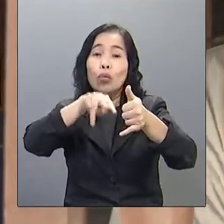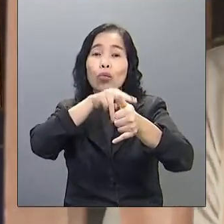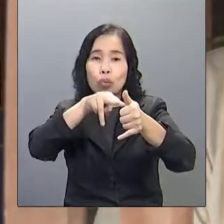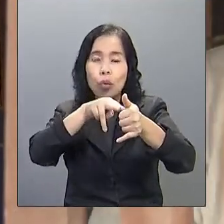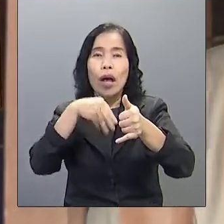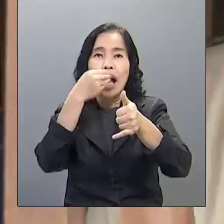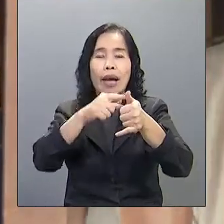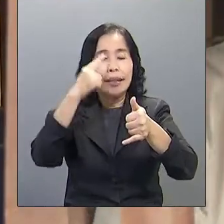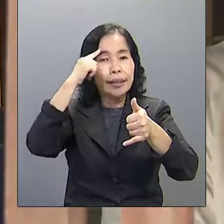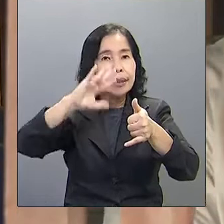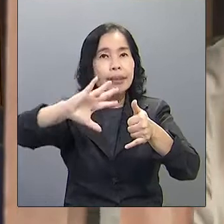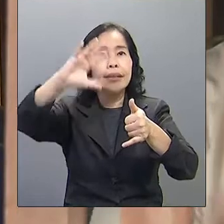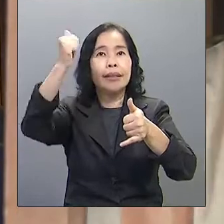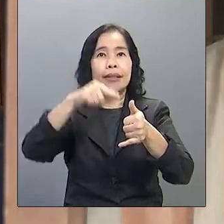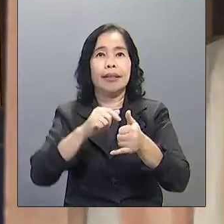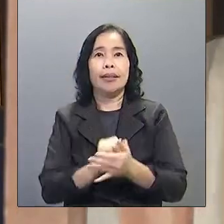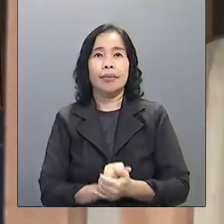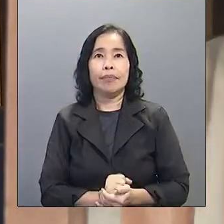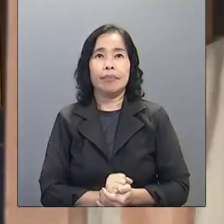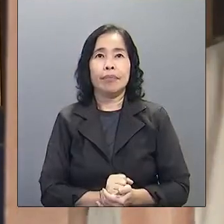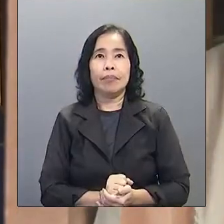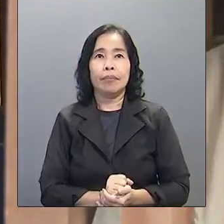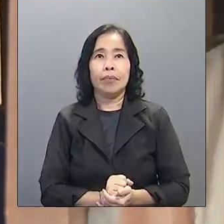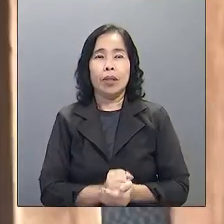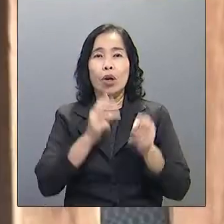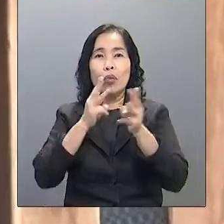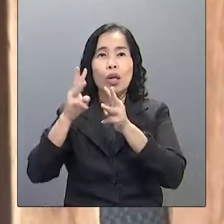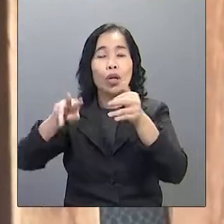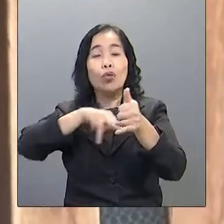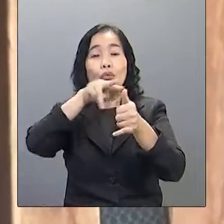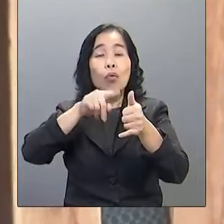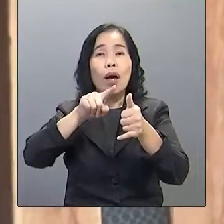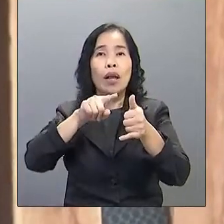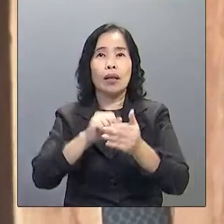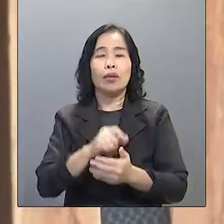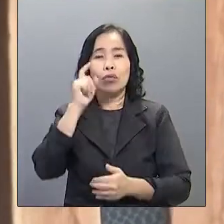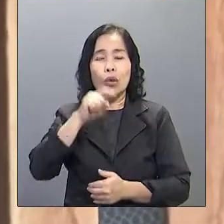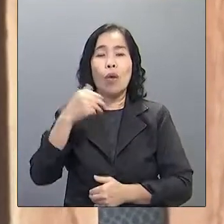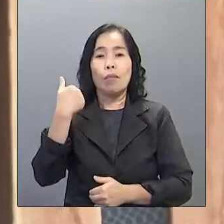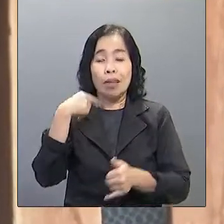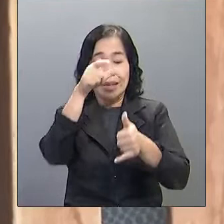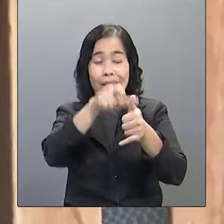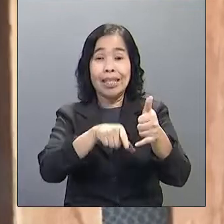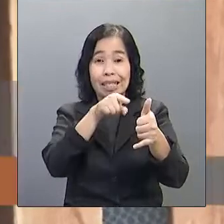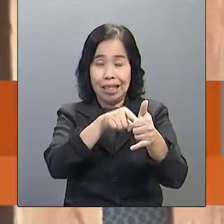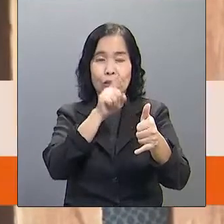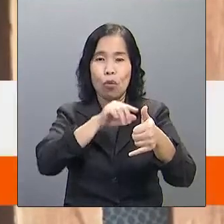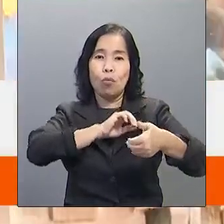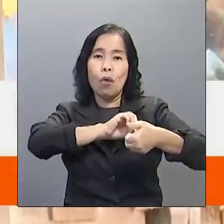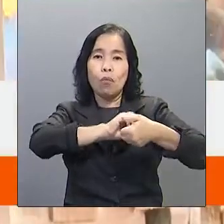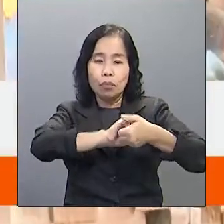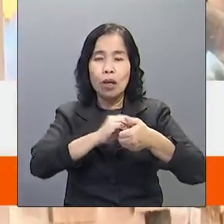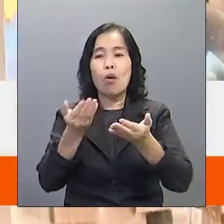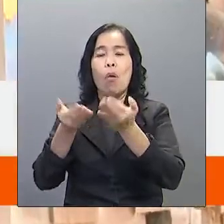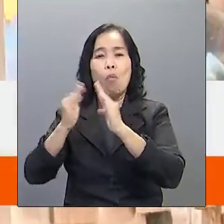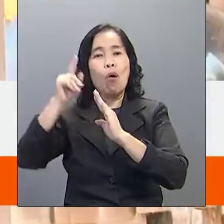ข้ให้มีอาการดีขึ้น ในเรื่องของการรักษาพยาบาลเนี่ยพวกนี้นะนอกจากตัวผู้ป่วยเองแล้วเนี่ยครอบครัว